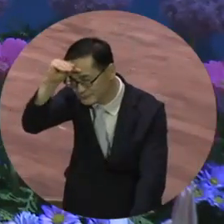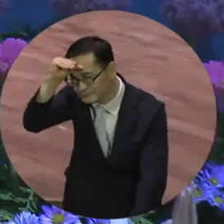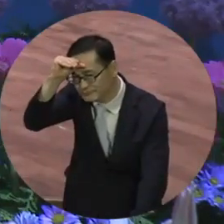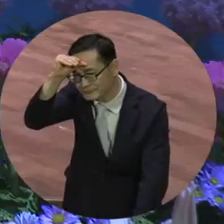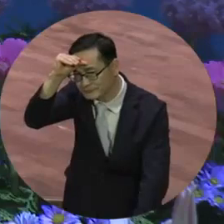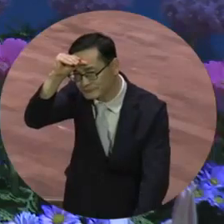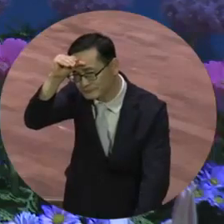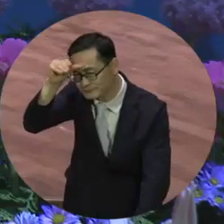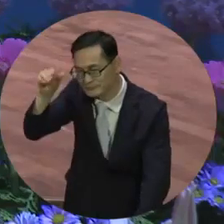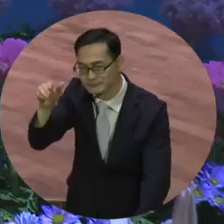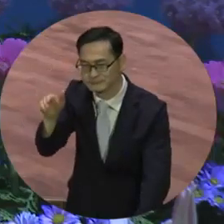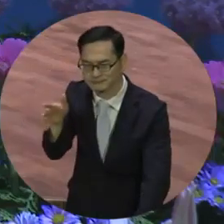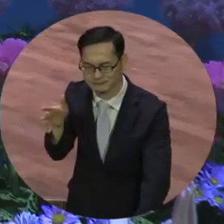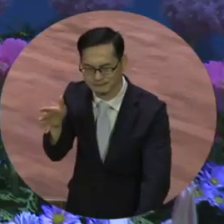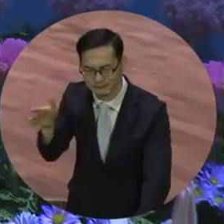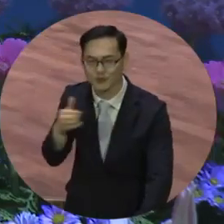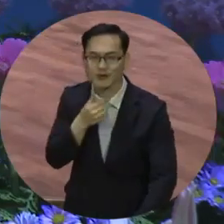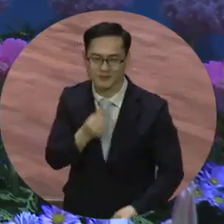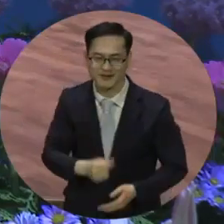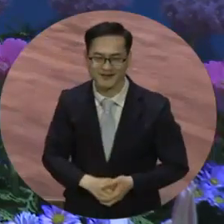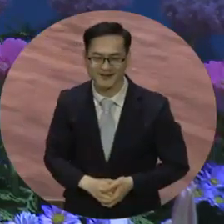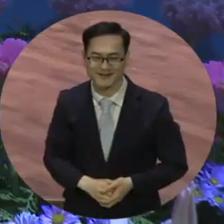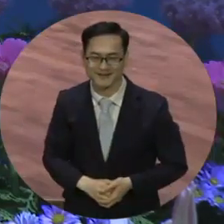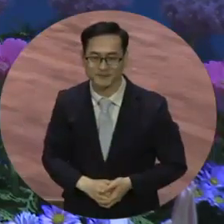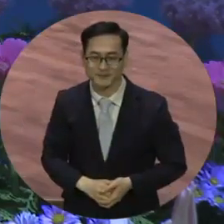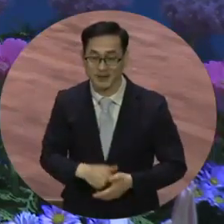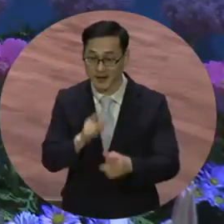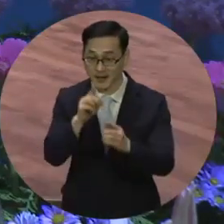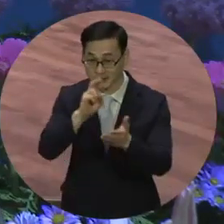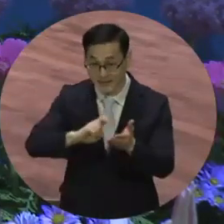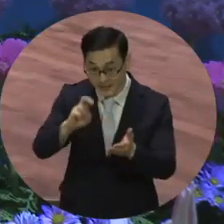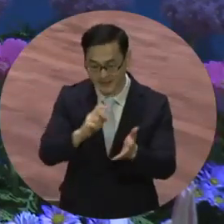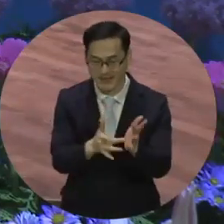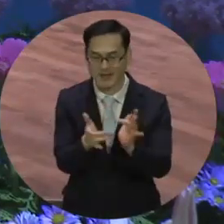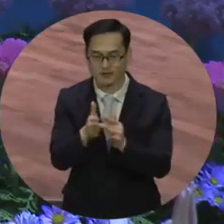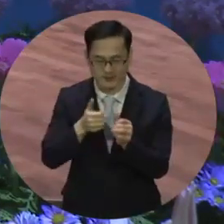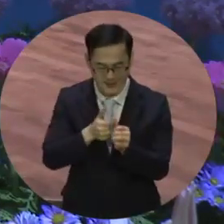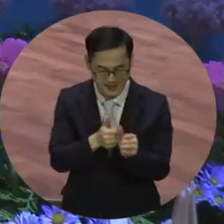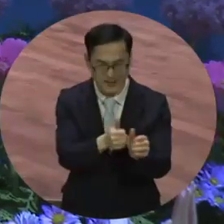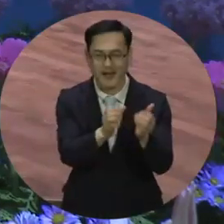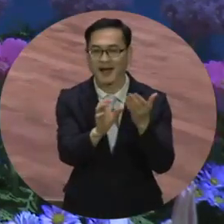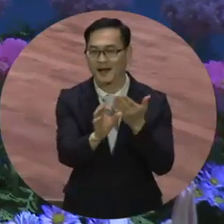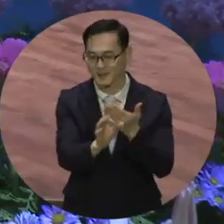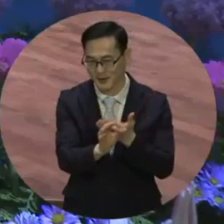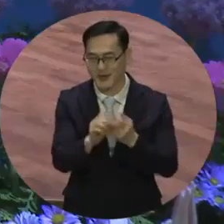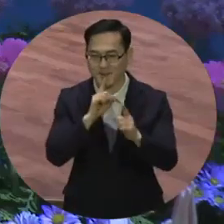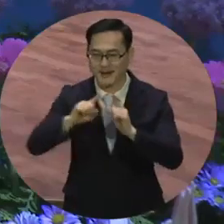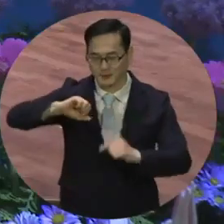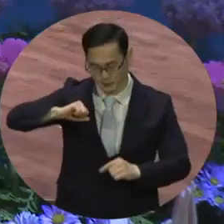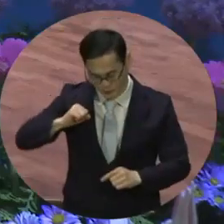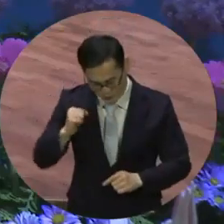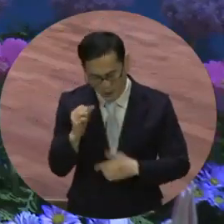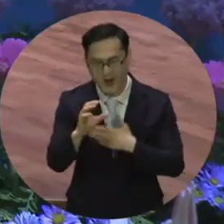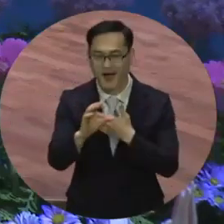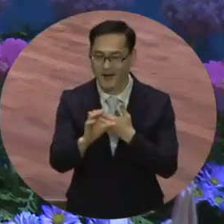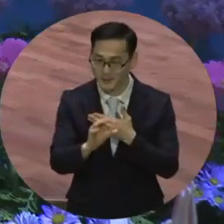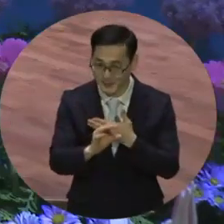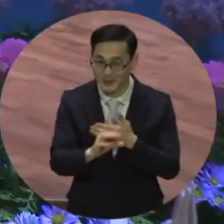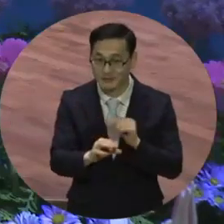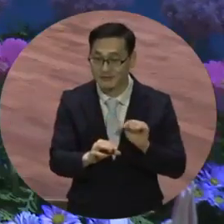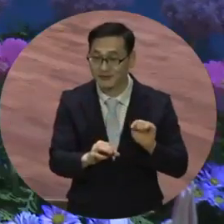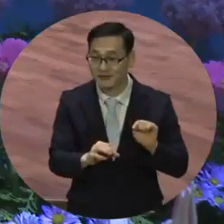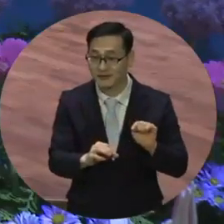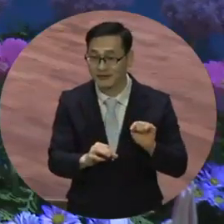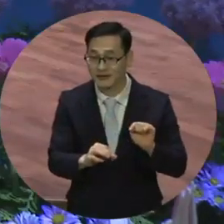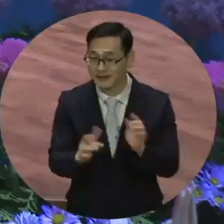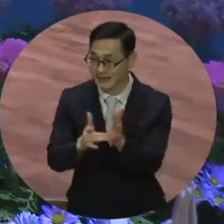따라가는, 예수 따라가며 말씀 순종하며 예수 따라다니, 예수님이